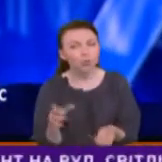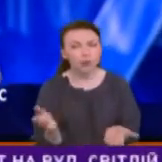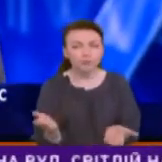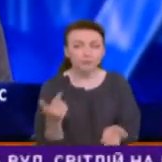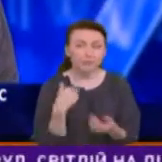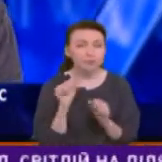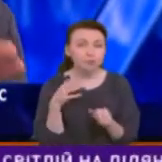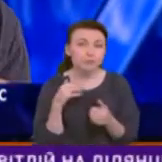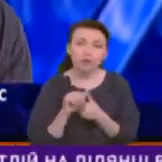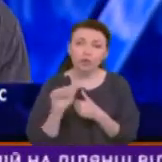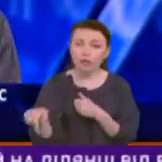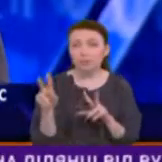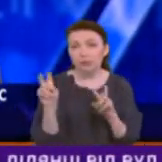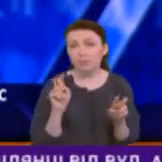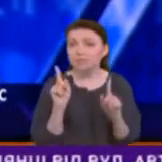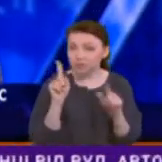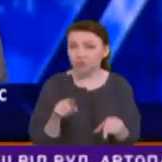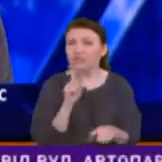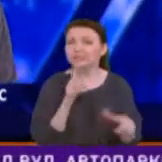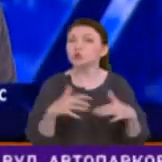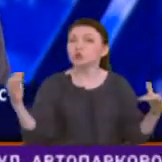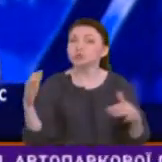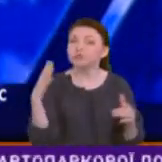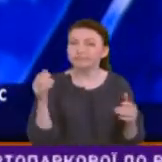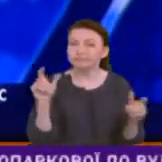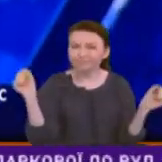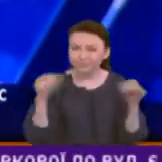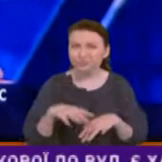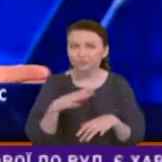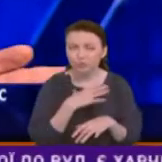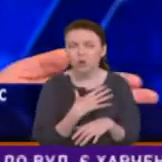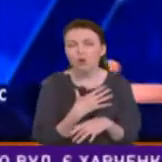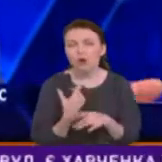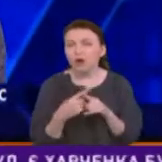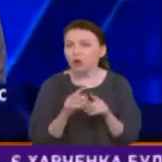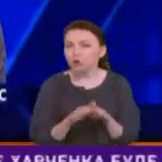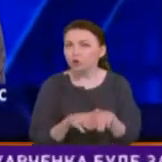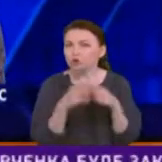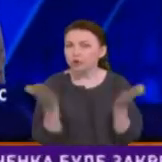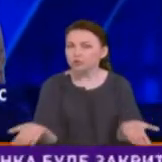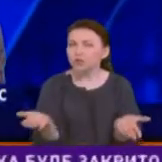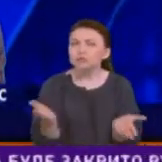тема, але це теж на синоді було. Тобто ми бачимо про те, що розгортається ситуація досить таки